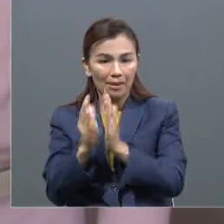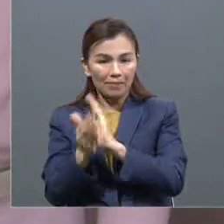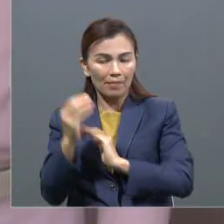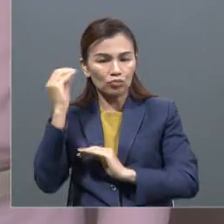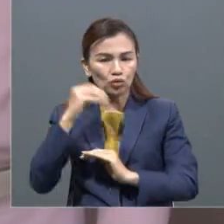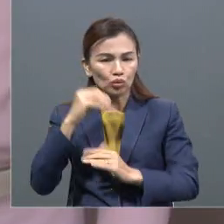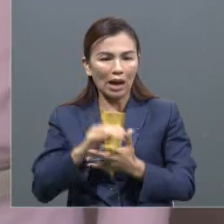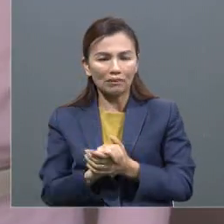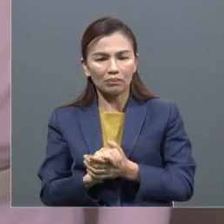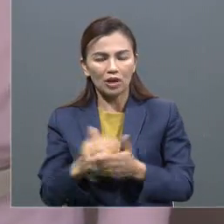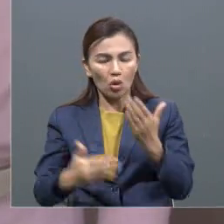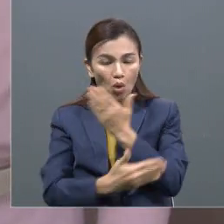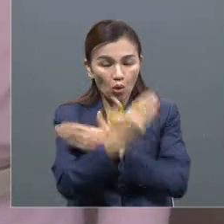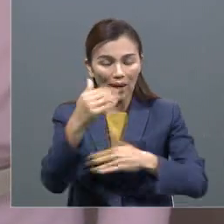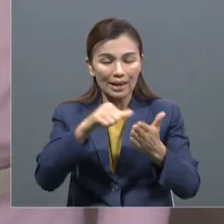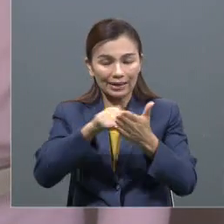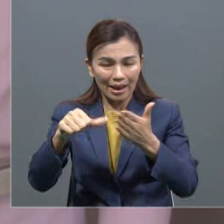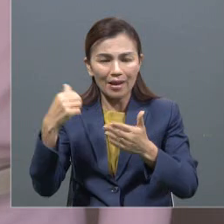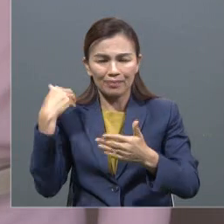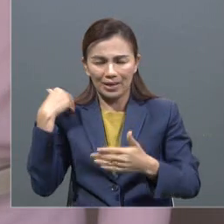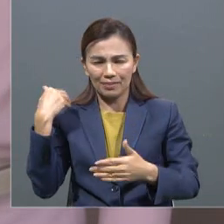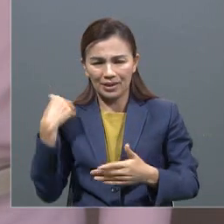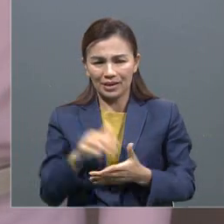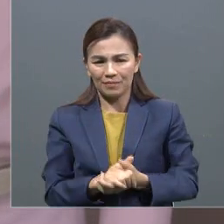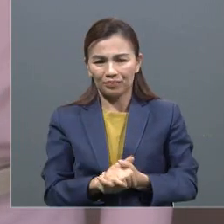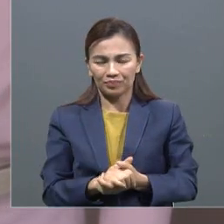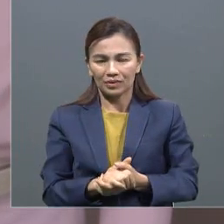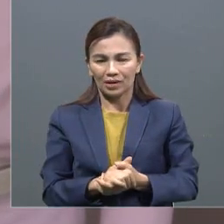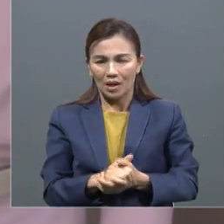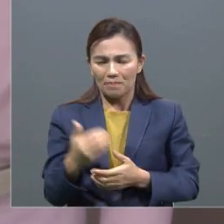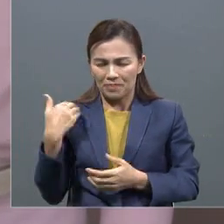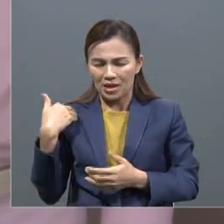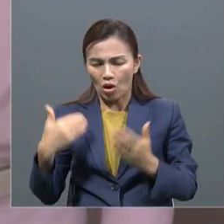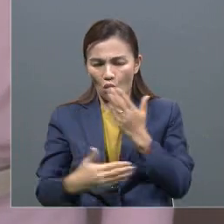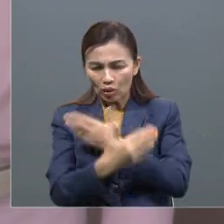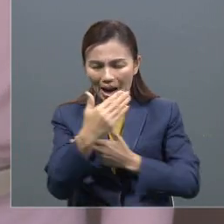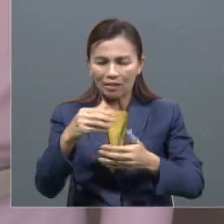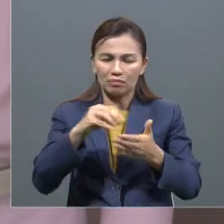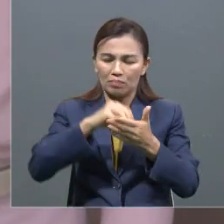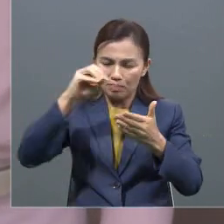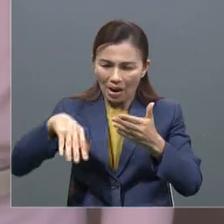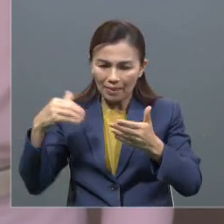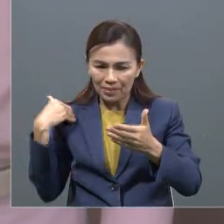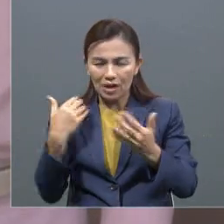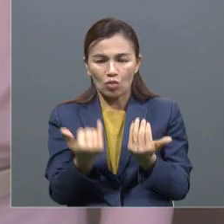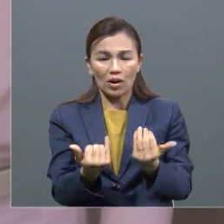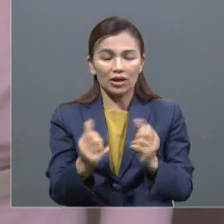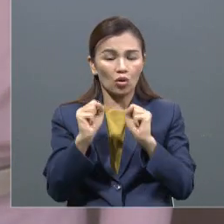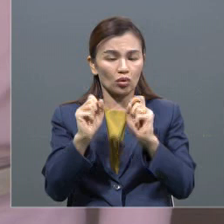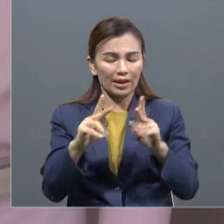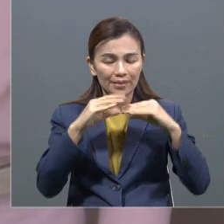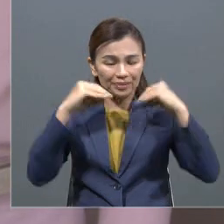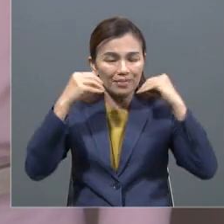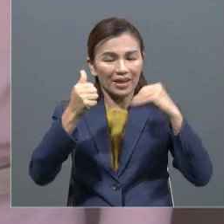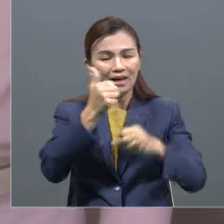ผอยู่เสมอก็ตาม ทุกครั้งที่เราชื่อเขาติดโผว่าท่านจะหลุดสุดท้ายก็ไม่หลุด ใช่แต่บอกว่าวันนี้ยังยิ้มได้ทำงานได้นะค